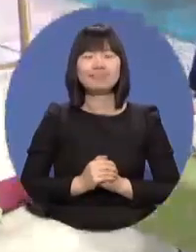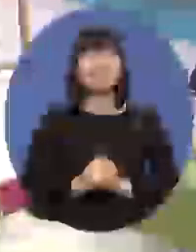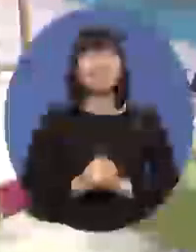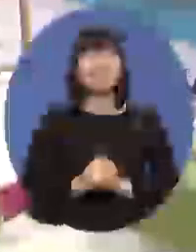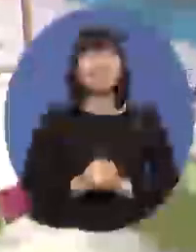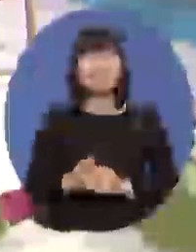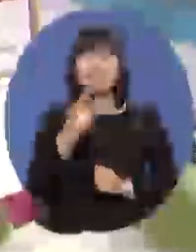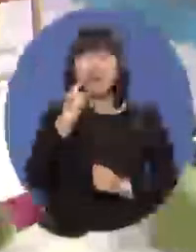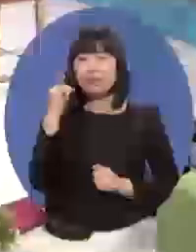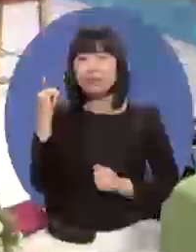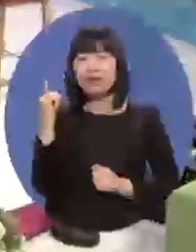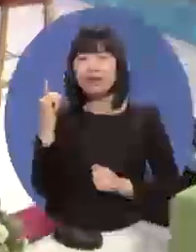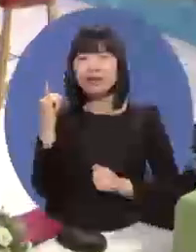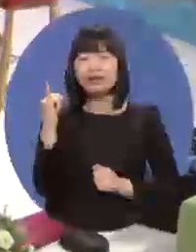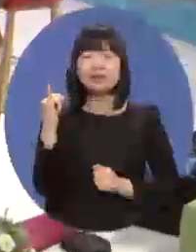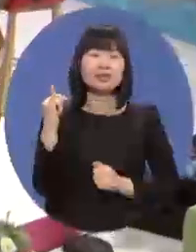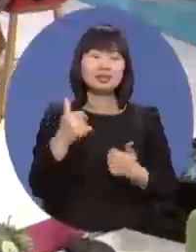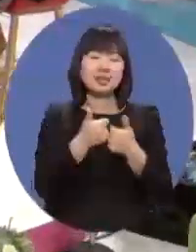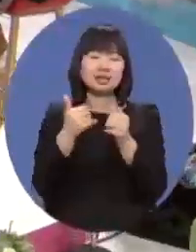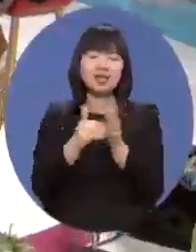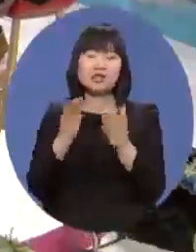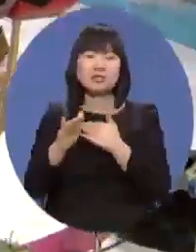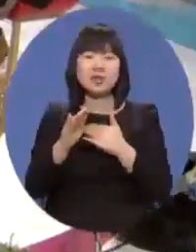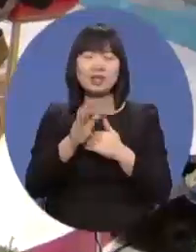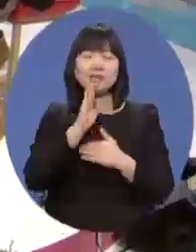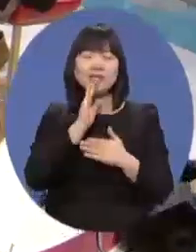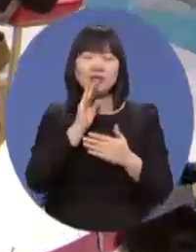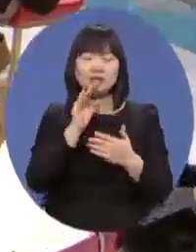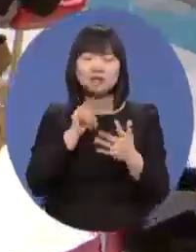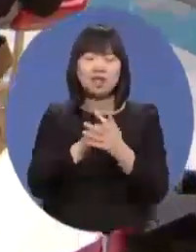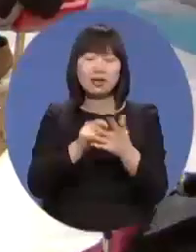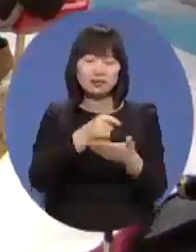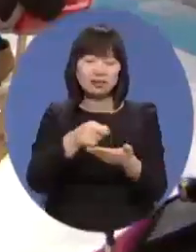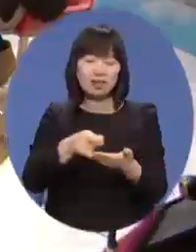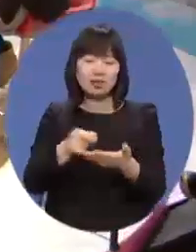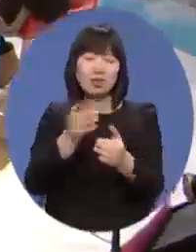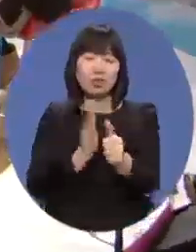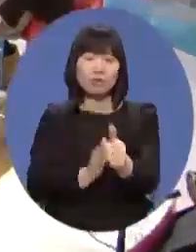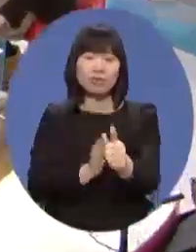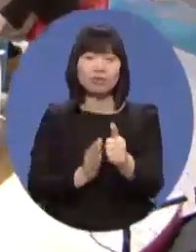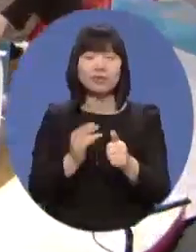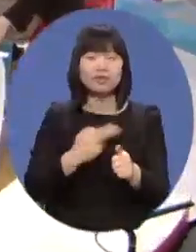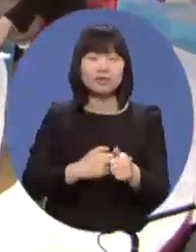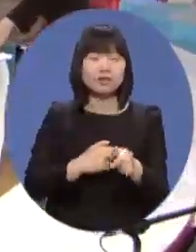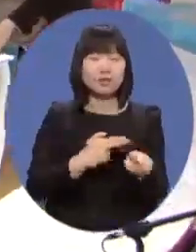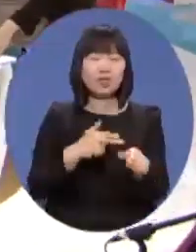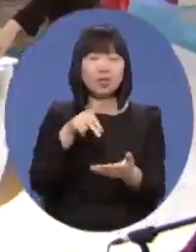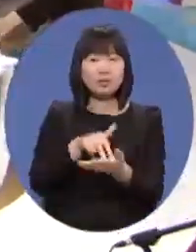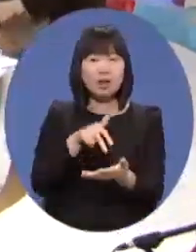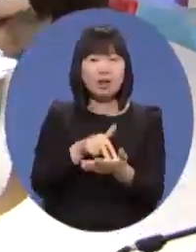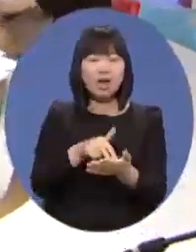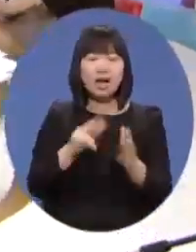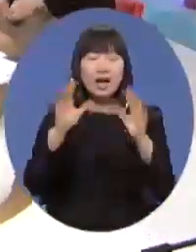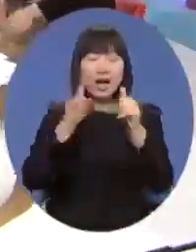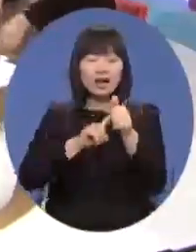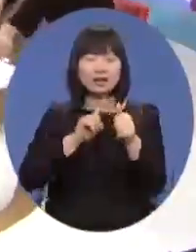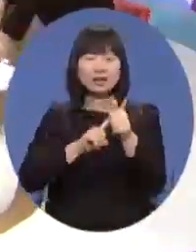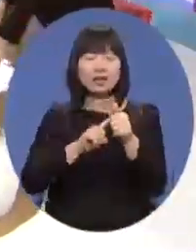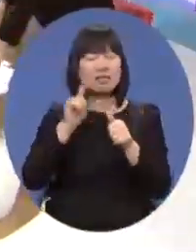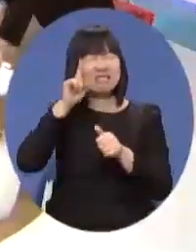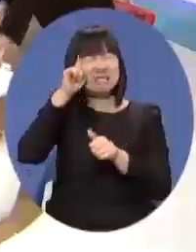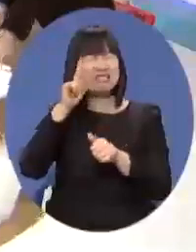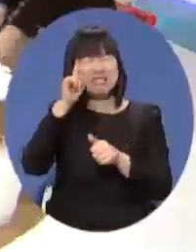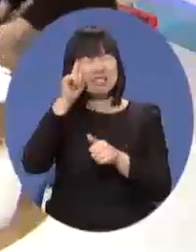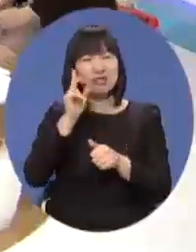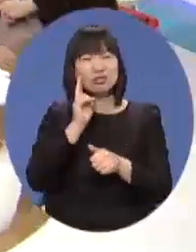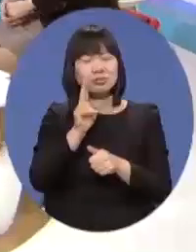자, 엄마들 상의하시고 정답 적어주시기 바랍니다. 선생님, 저런 상황에서도 아이가 네.